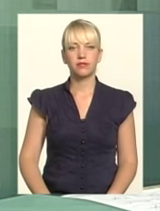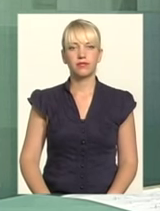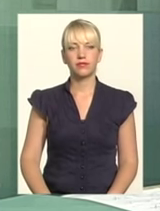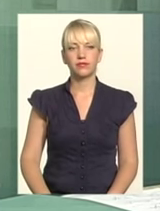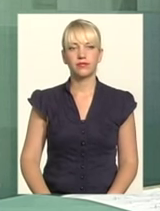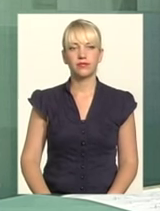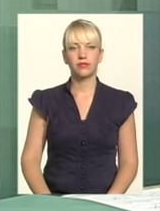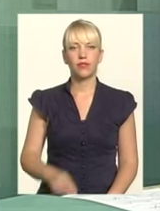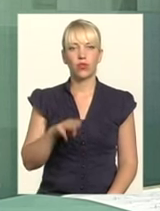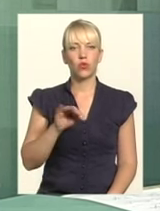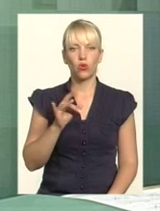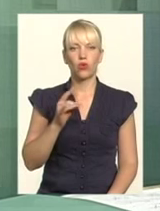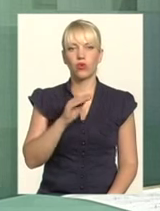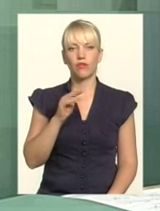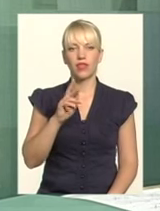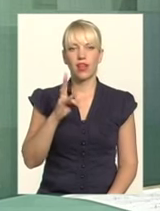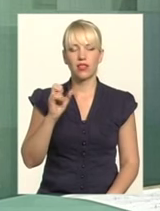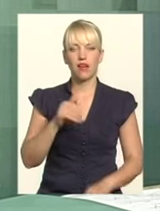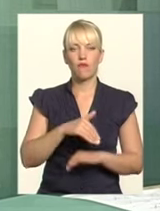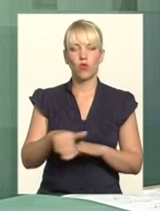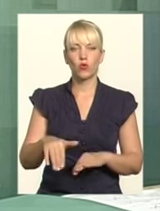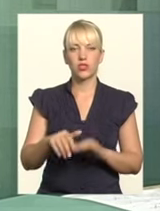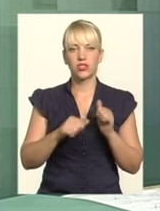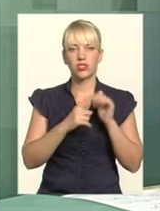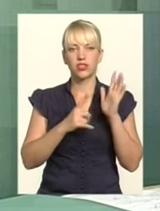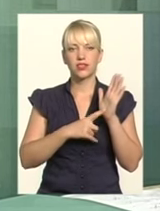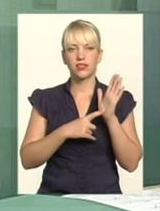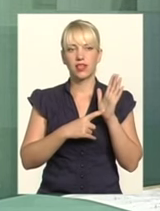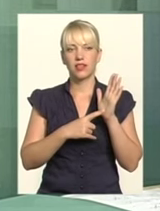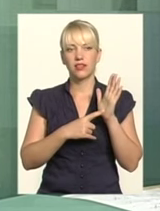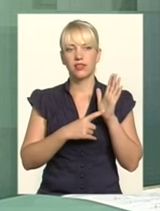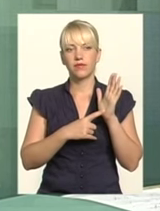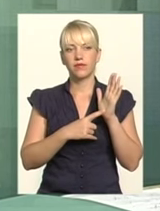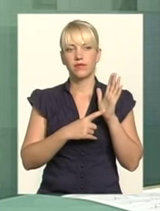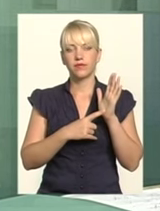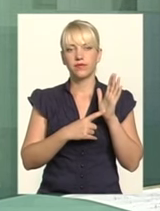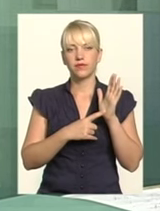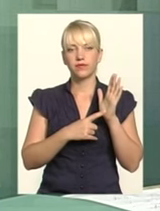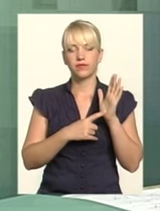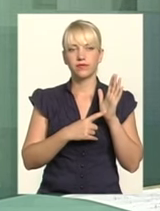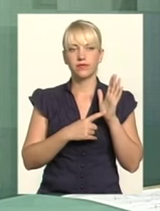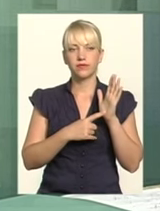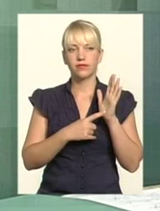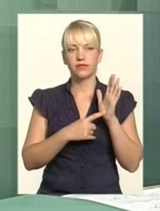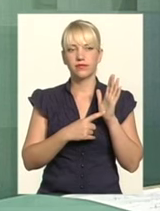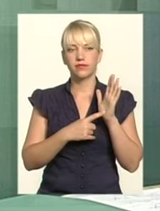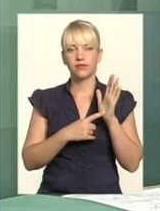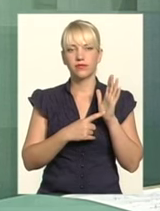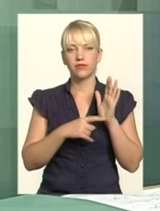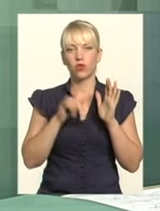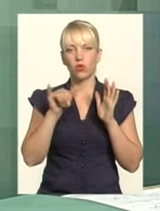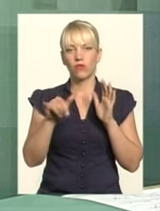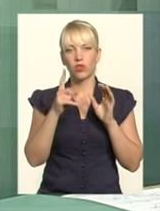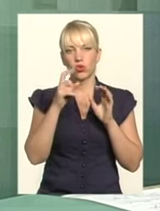яка? Торф'яна. Торф'яна. 16. Торф'яна, будинок 16. Значить, у вас